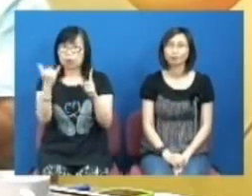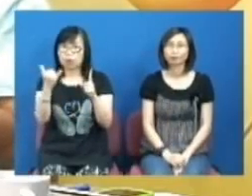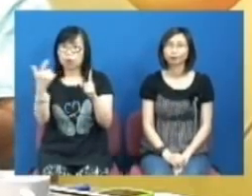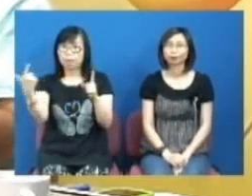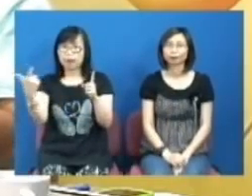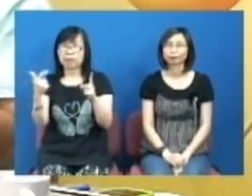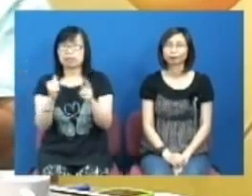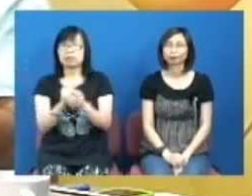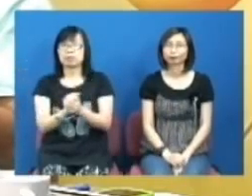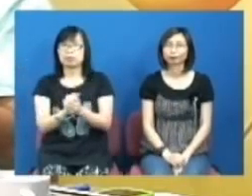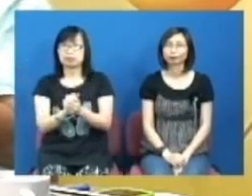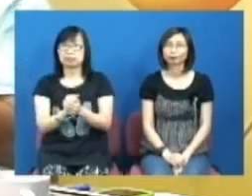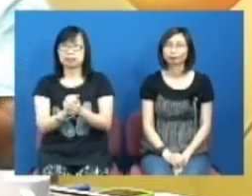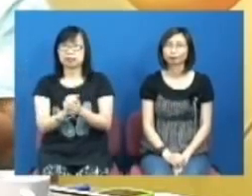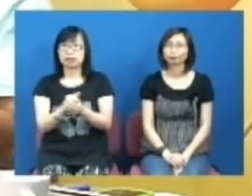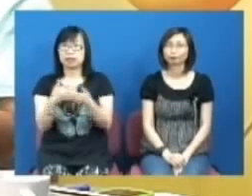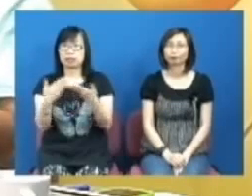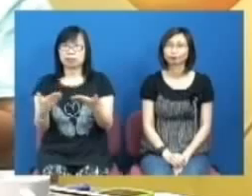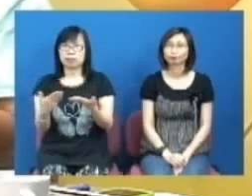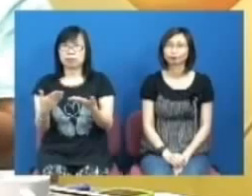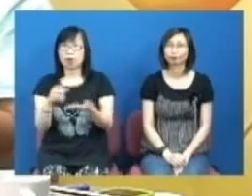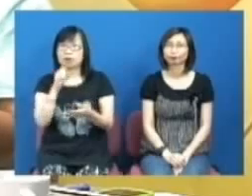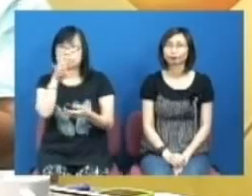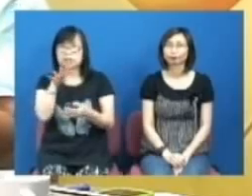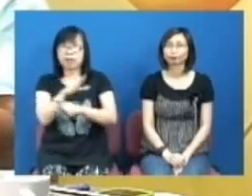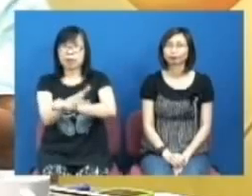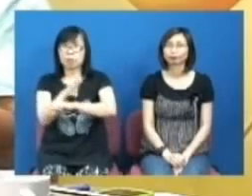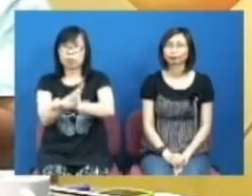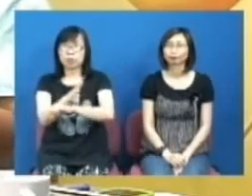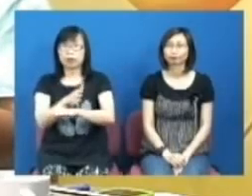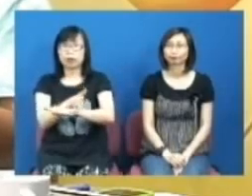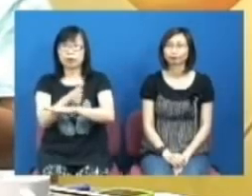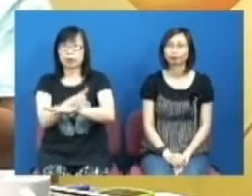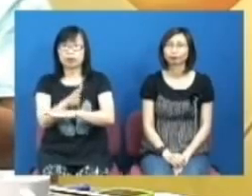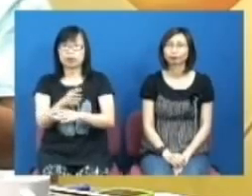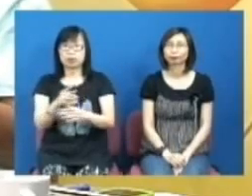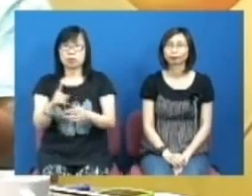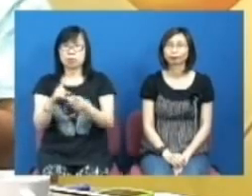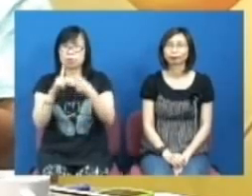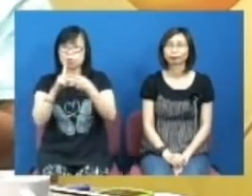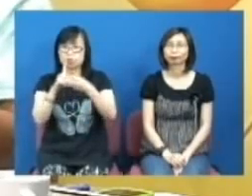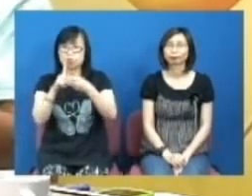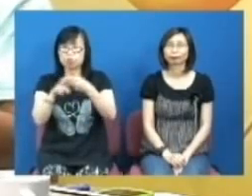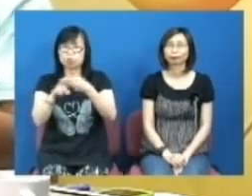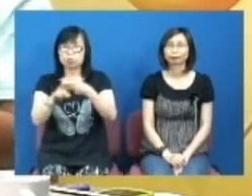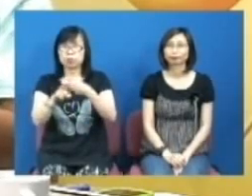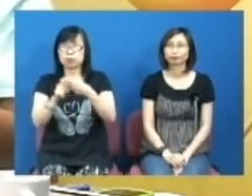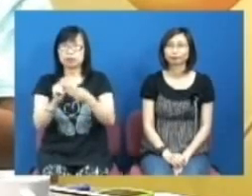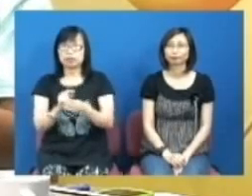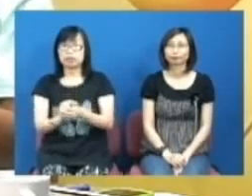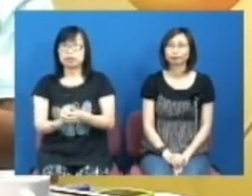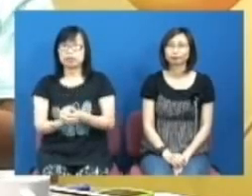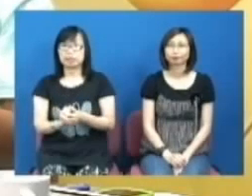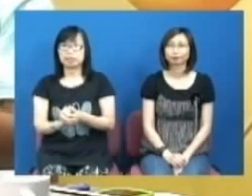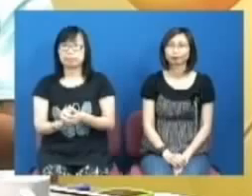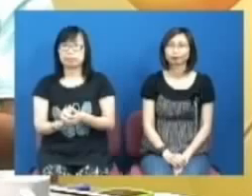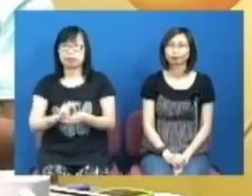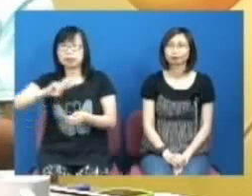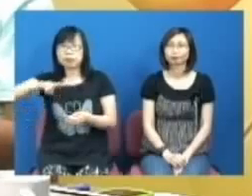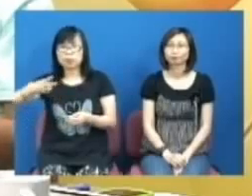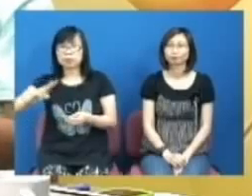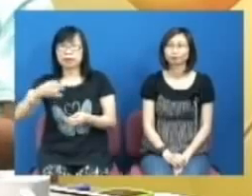拉格之春，即只是說我要一個社會主義的人道社會主義 的改